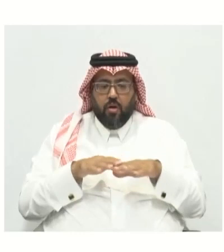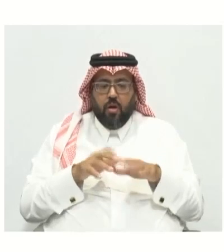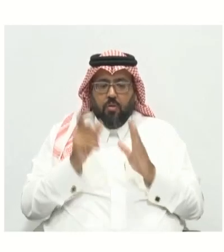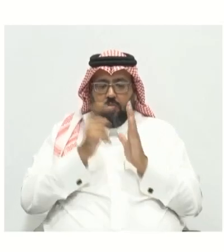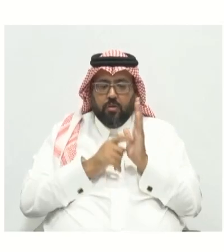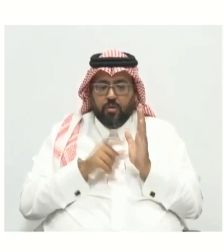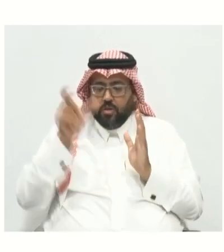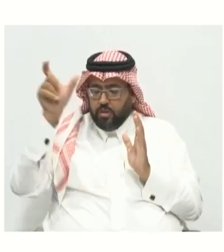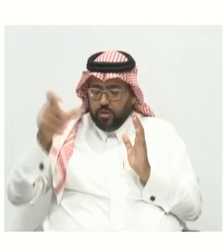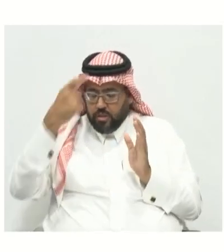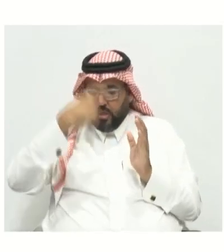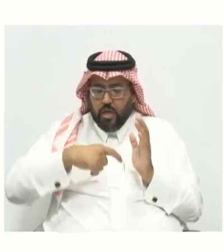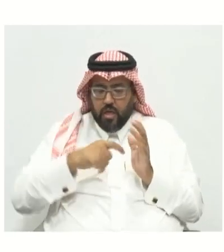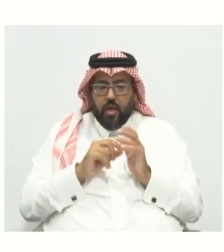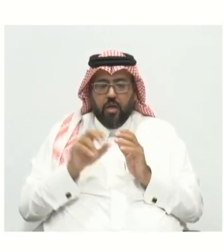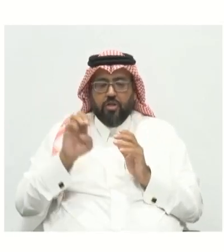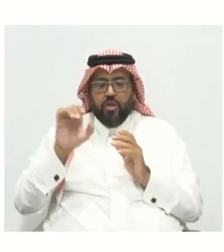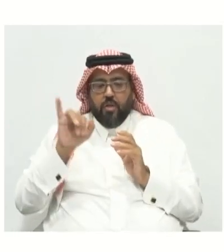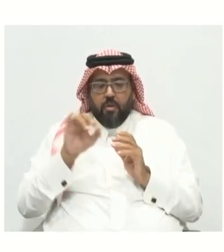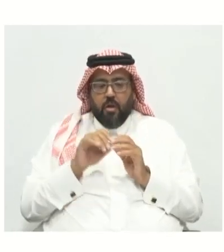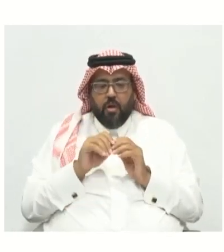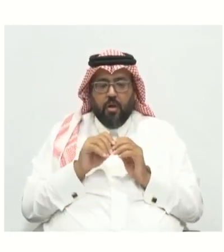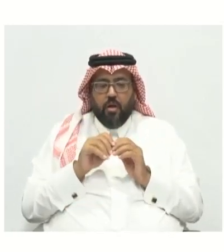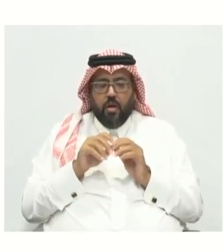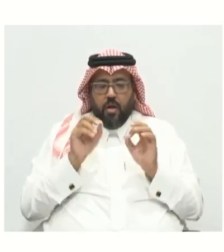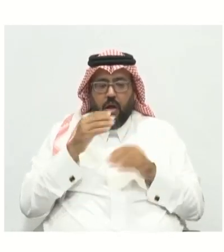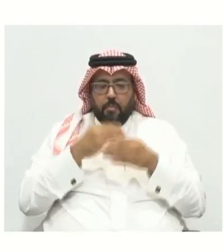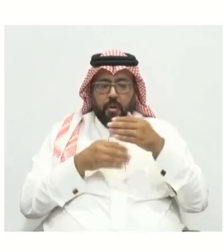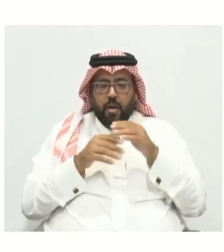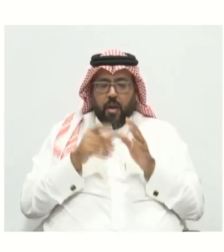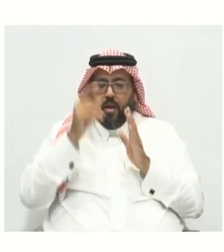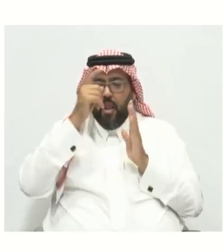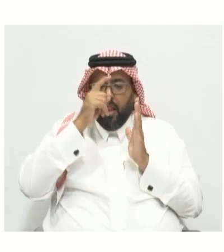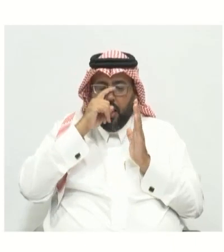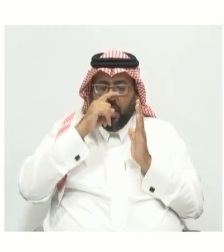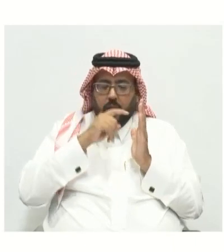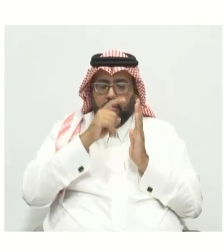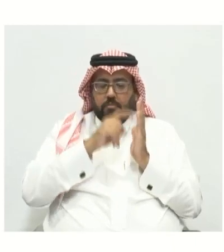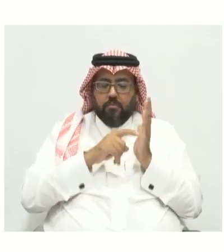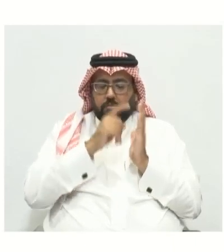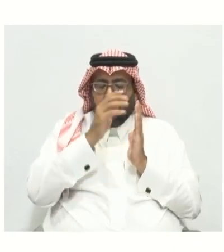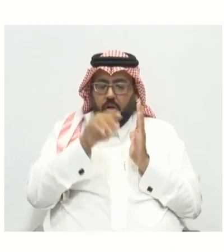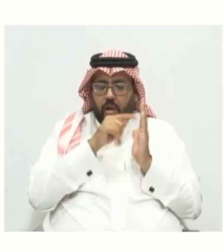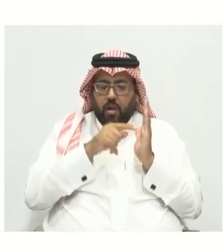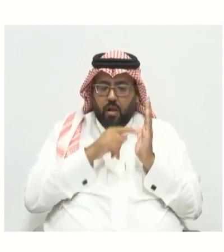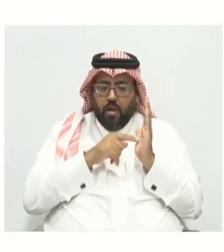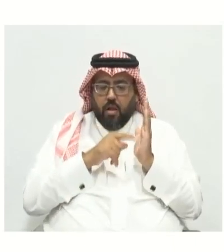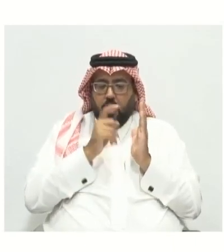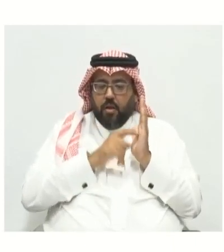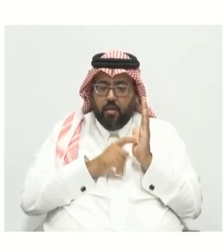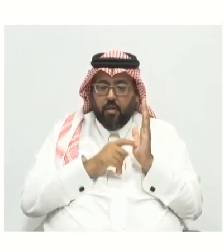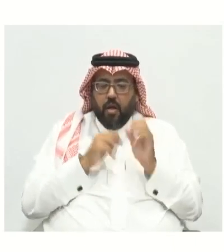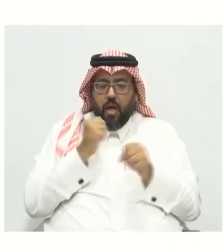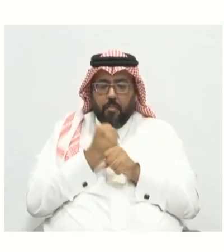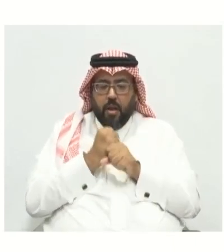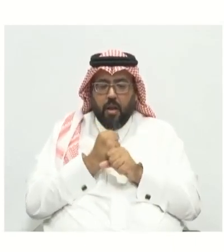العقوبه شخصيه فلا جريمه ولا عقوبه الا بناء على نص شرعي او نص نظامي ولا عقابه على